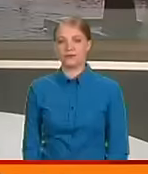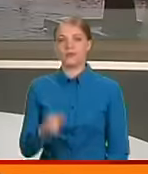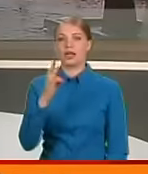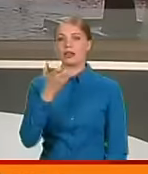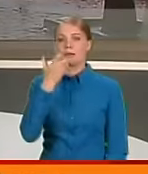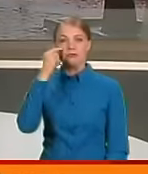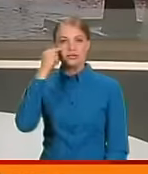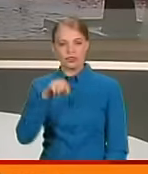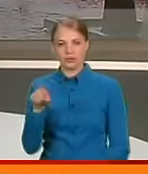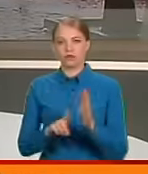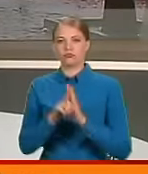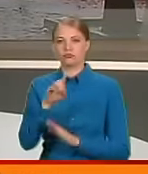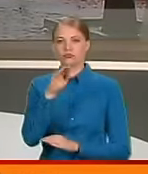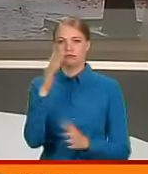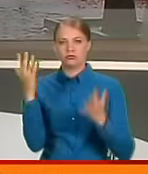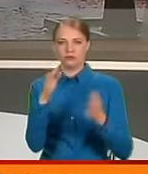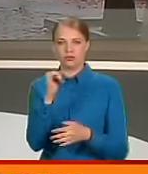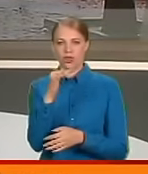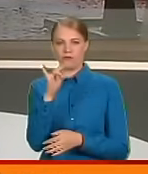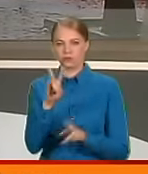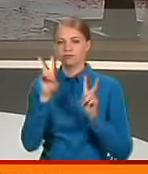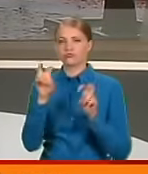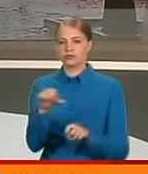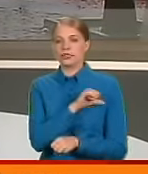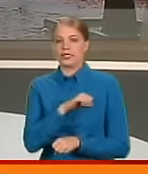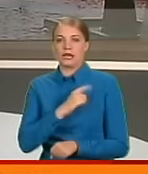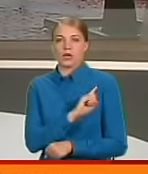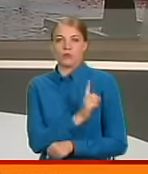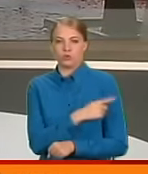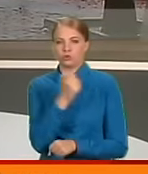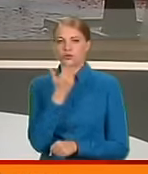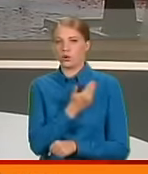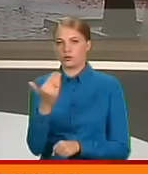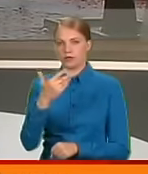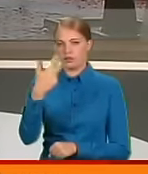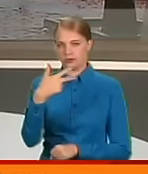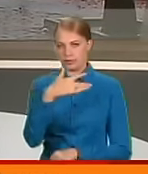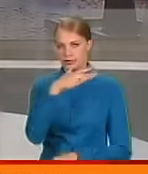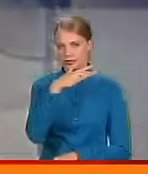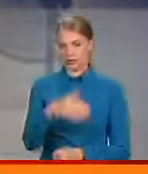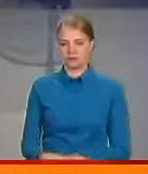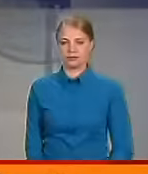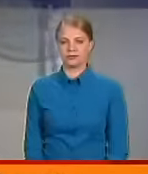А на південь Китаю наскочив тайфун. В Україні його називають найпотужнішим за останні 30 років.